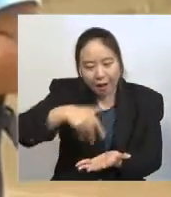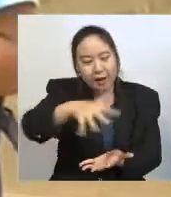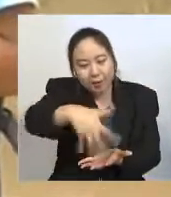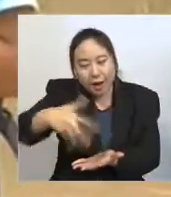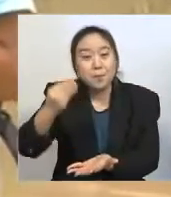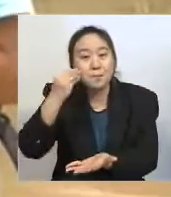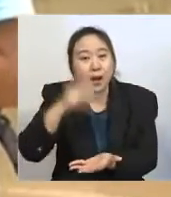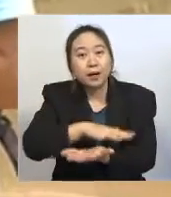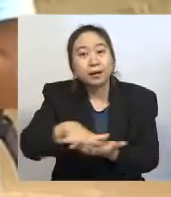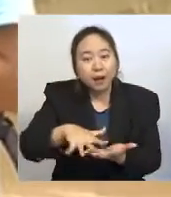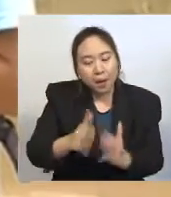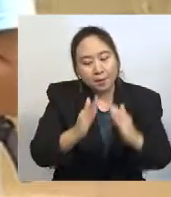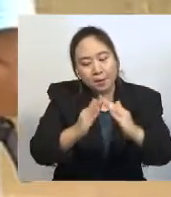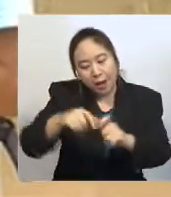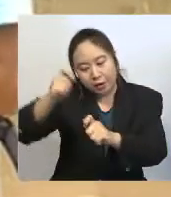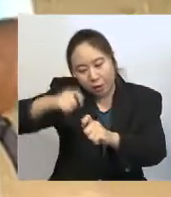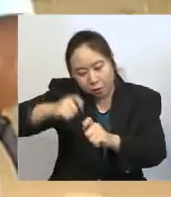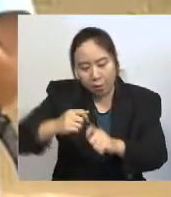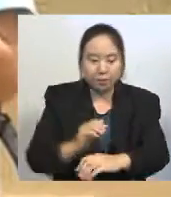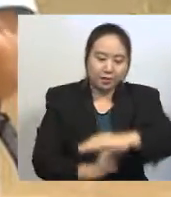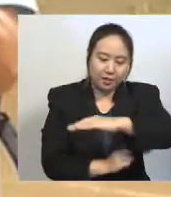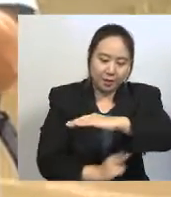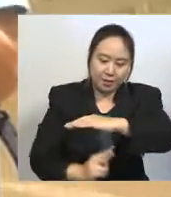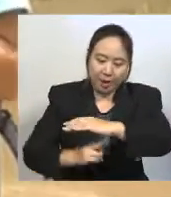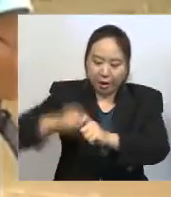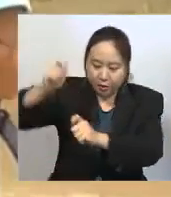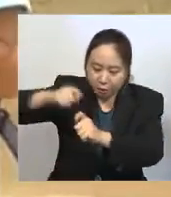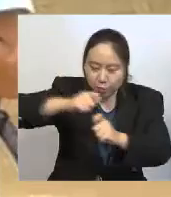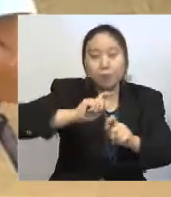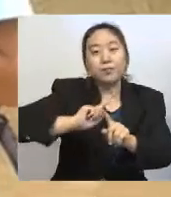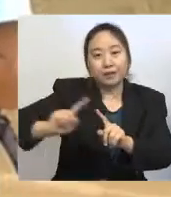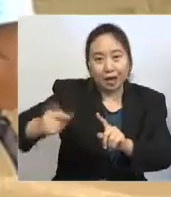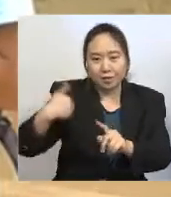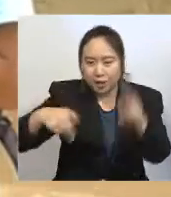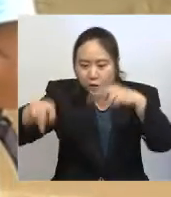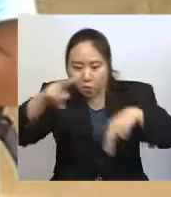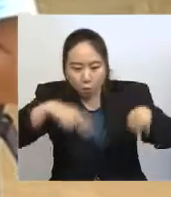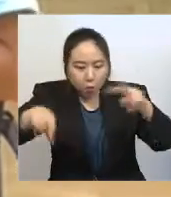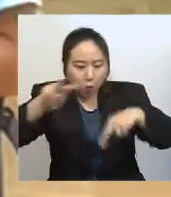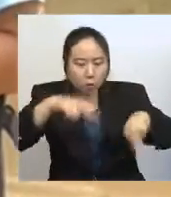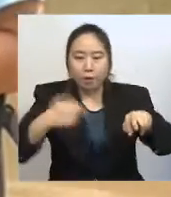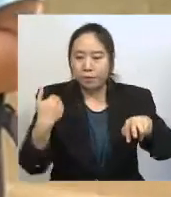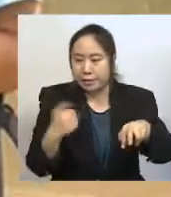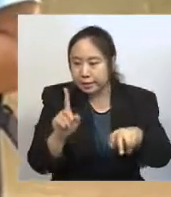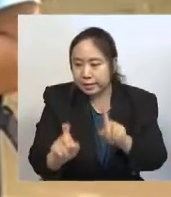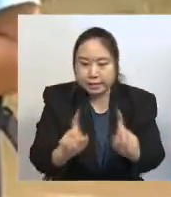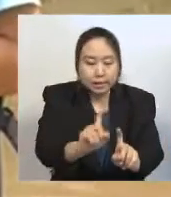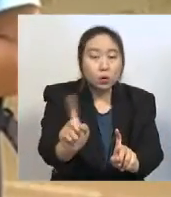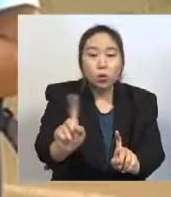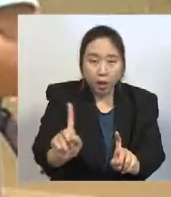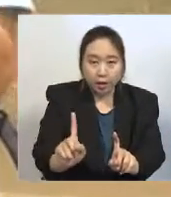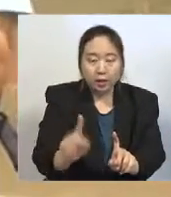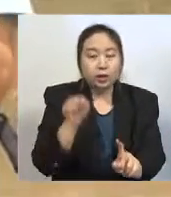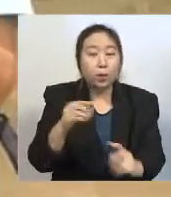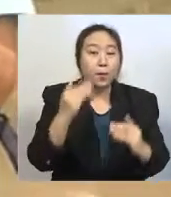รือนในการซ่อมแซมสะพานนะครับได้มีการสำรวจความเสียหายต่างๆที่จะเกิดขึ้นไม่ว่าความเสียหายด้